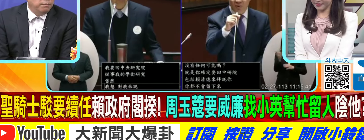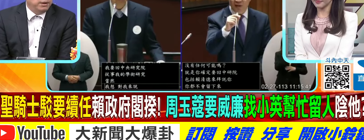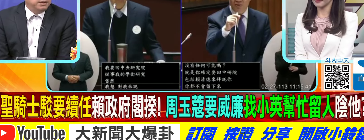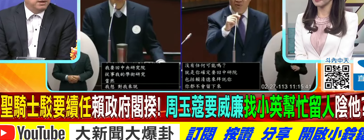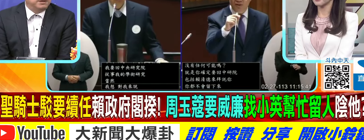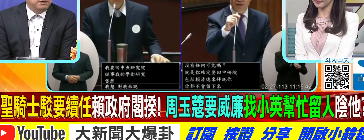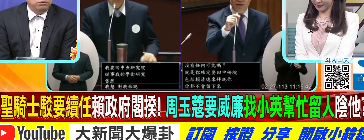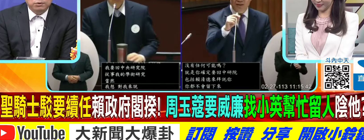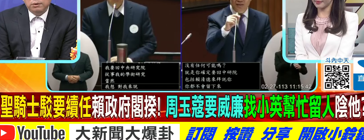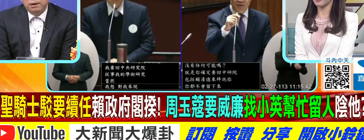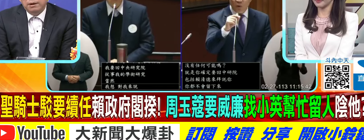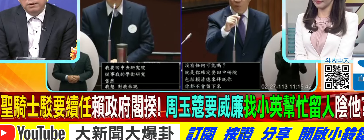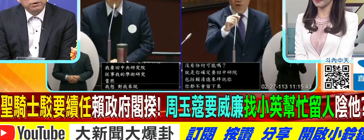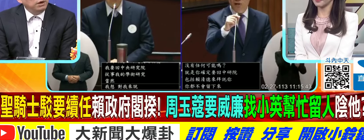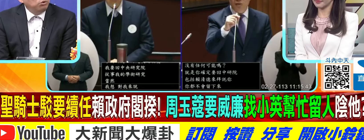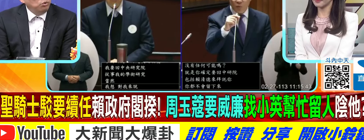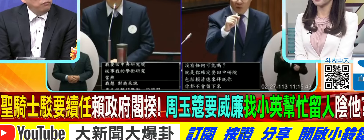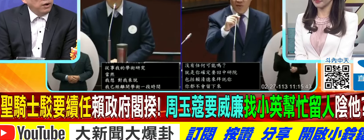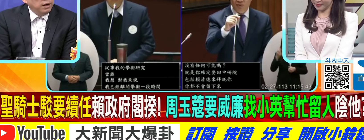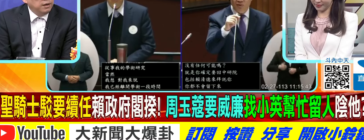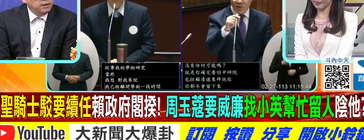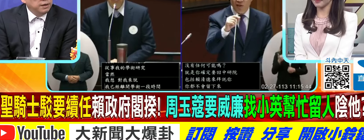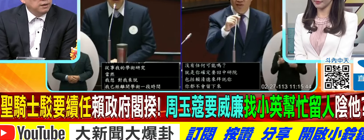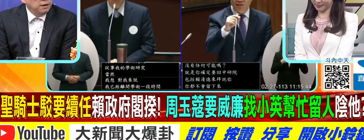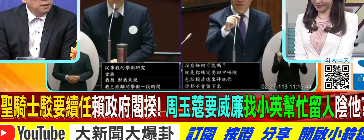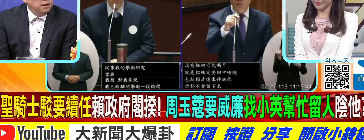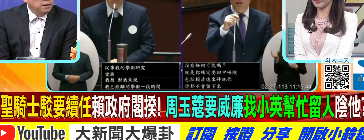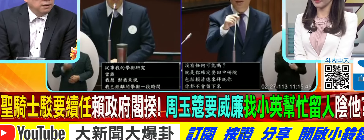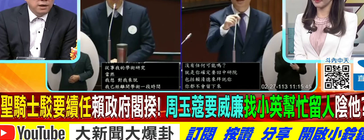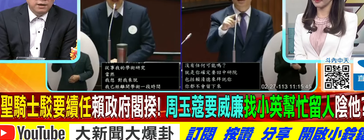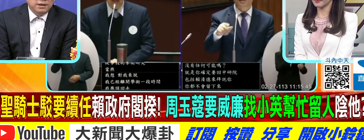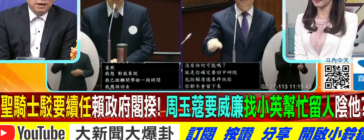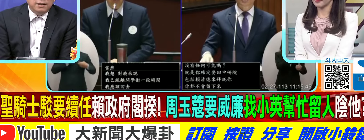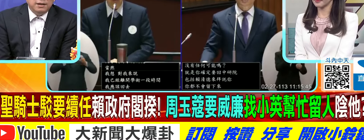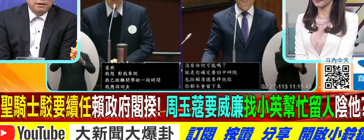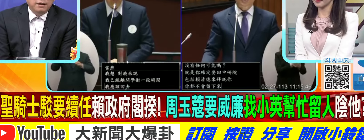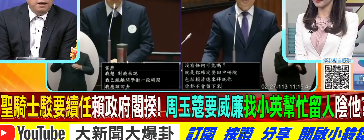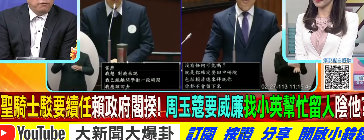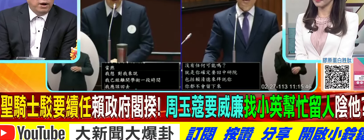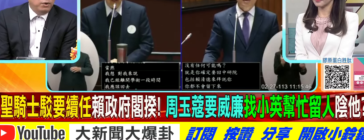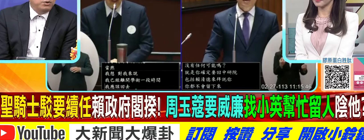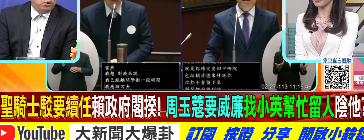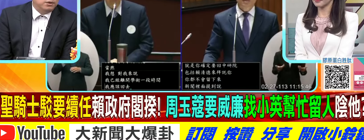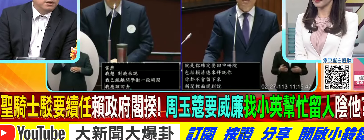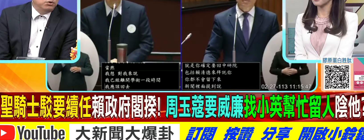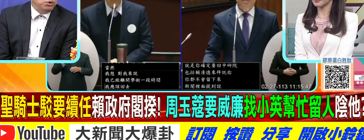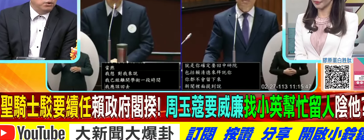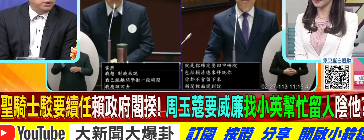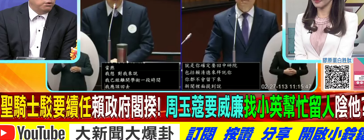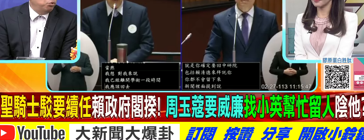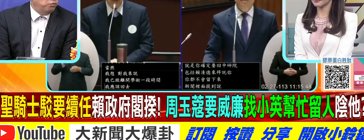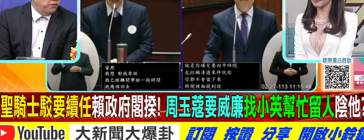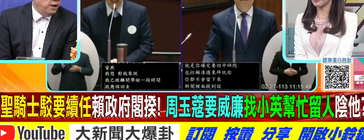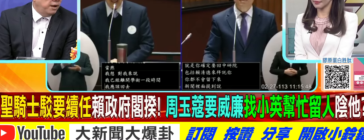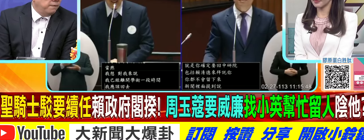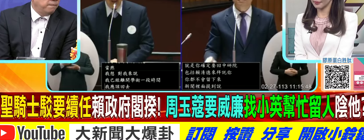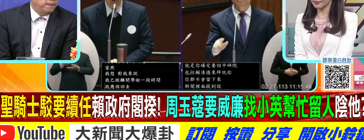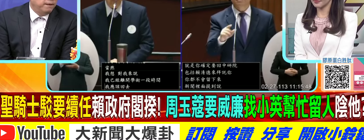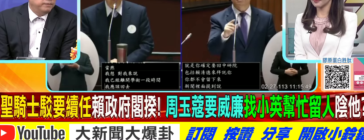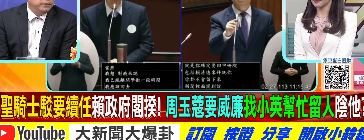室，没有任何证据，用消去法可以在立法院总质询用消去